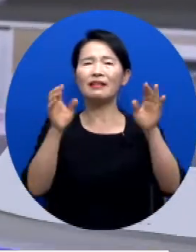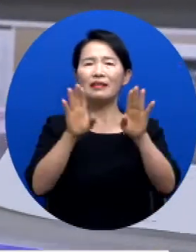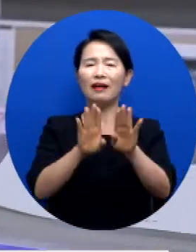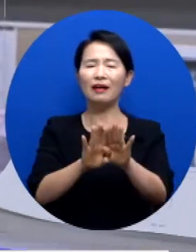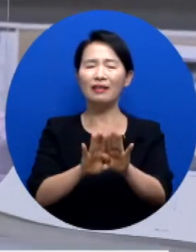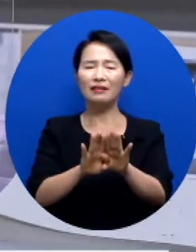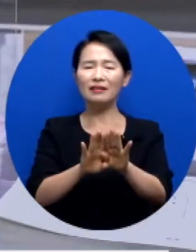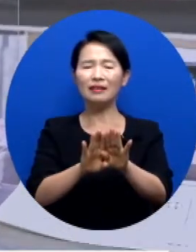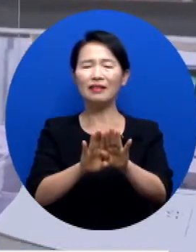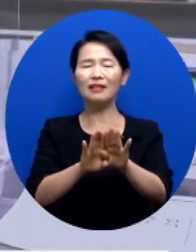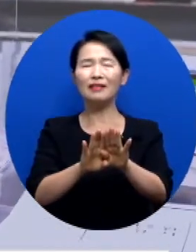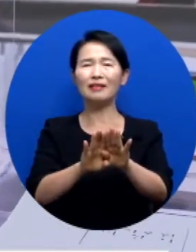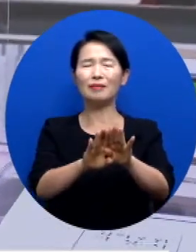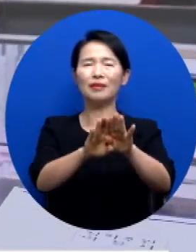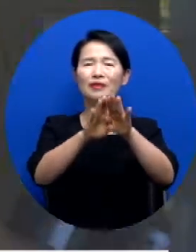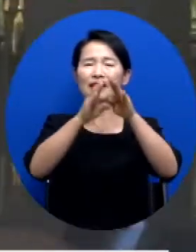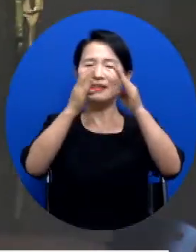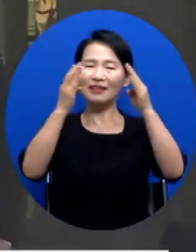닫힌 문이